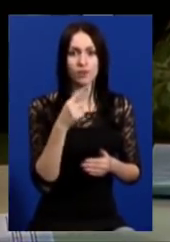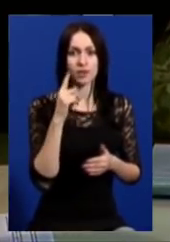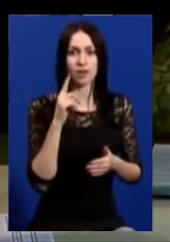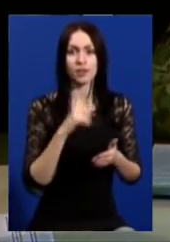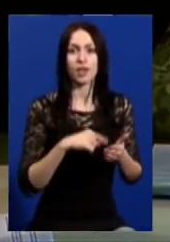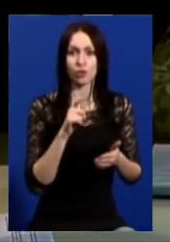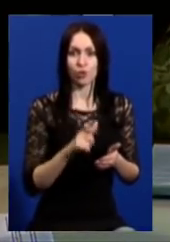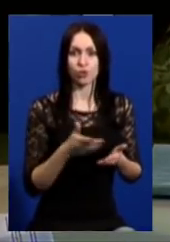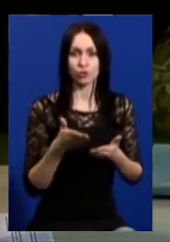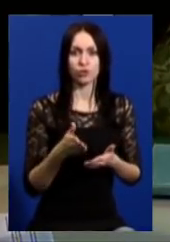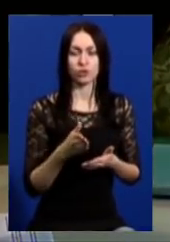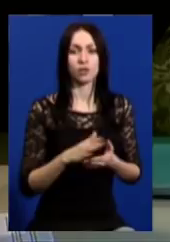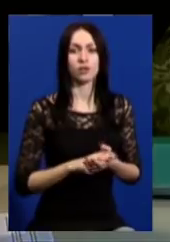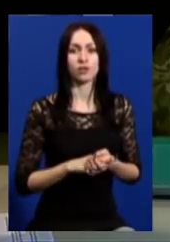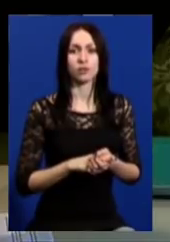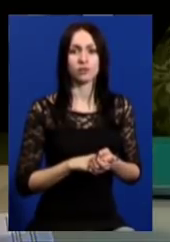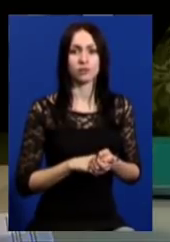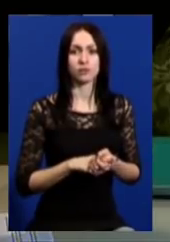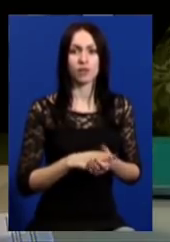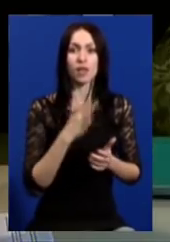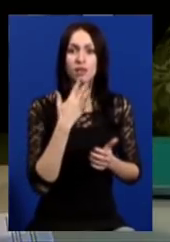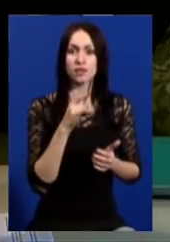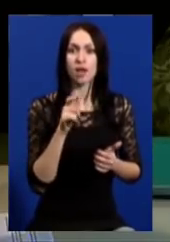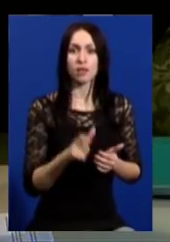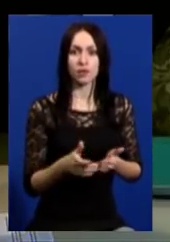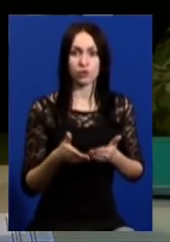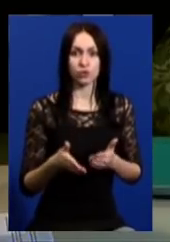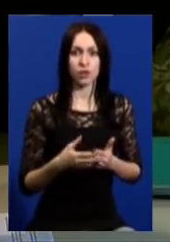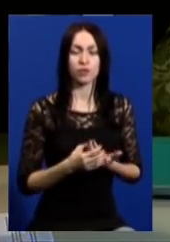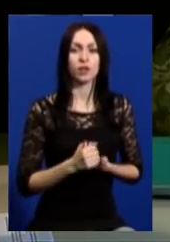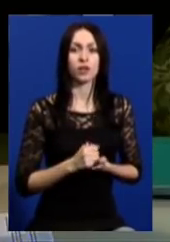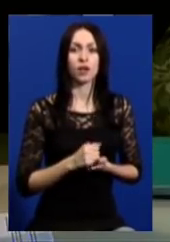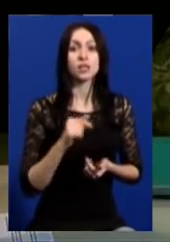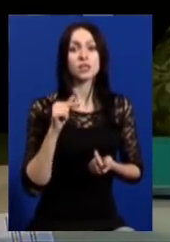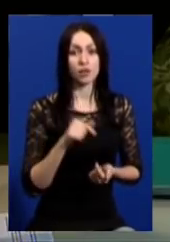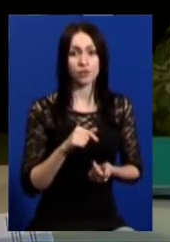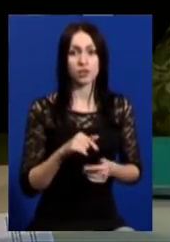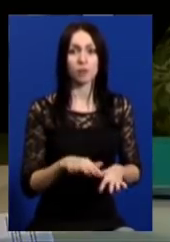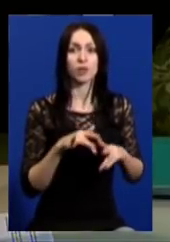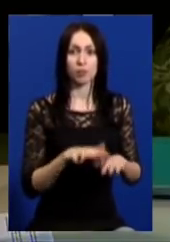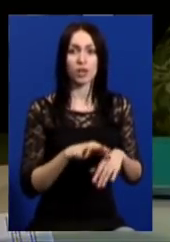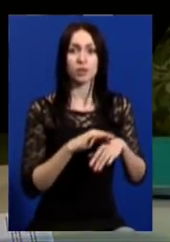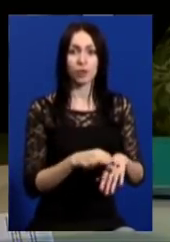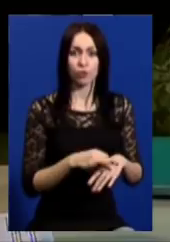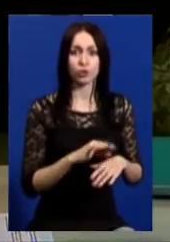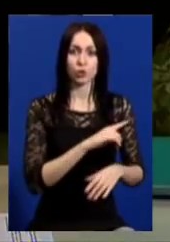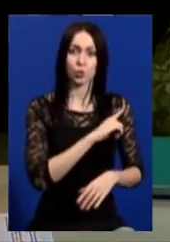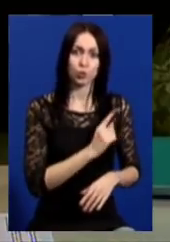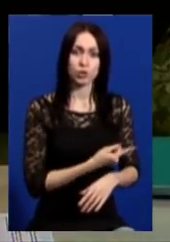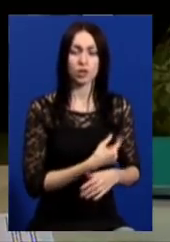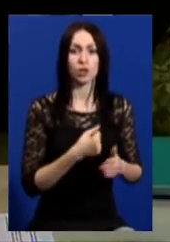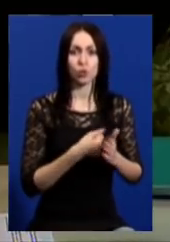благонадійності і толерантності іноземного громадянина, відповідно, заходи проводяться поглиблено,